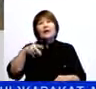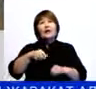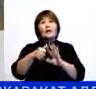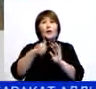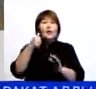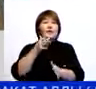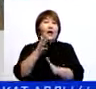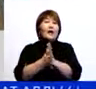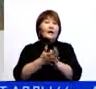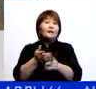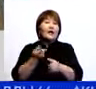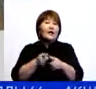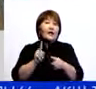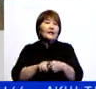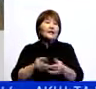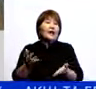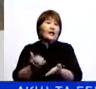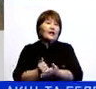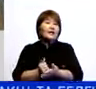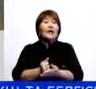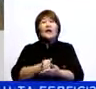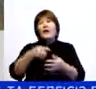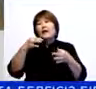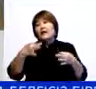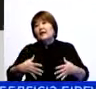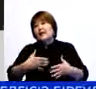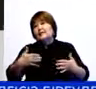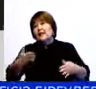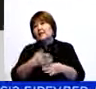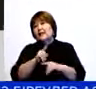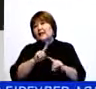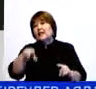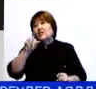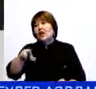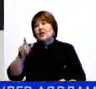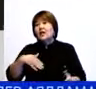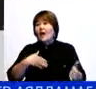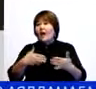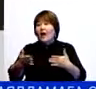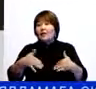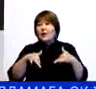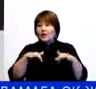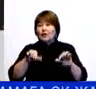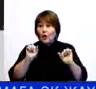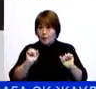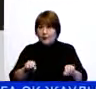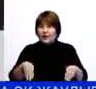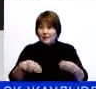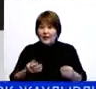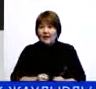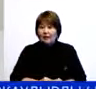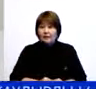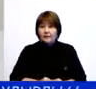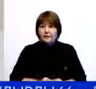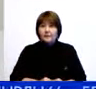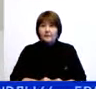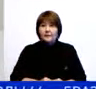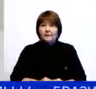жылы ым-ишара тілін меңгеріп алған. Бұл олардың кез келген санаттағы ерекше азаматтармен қарым-қатынас жасауына мүмкіндік береді.